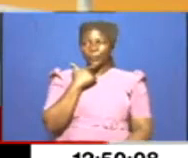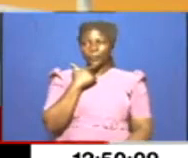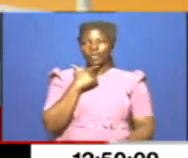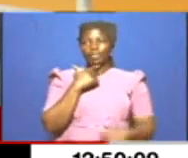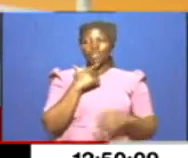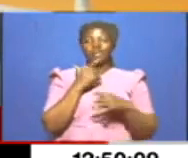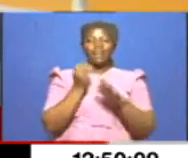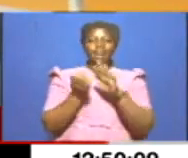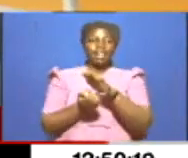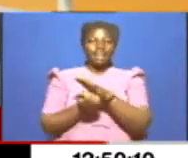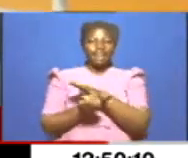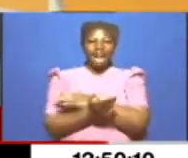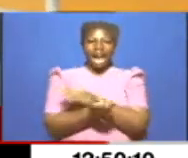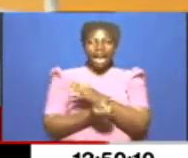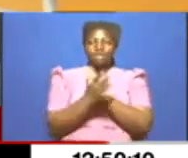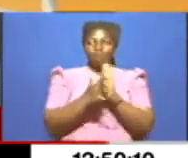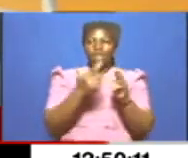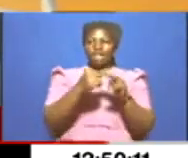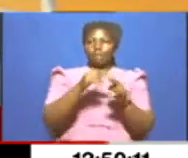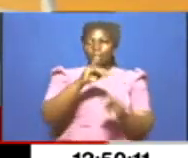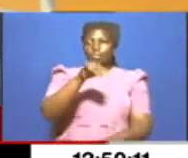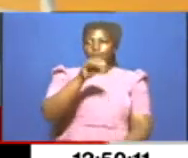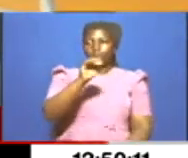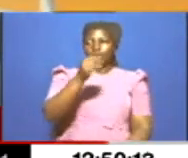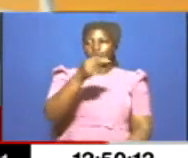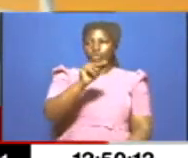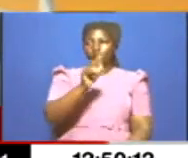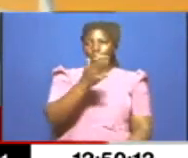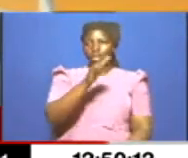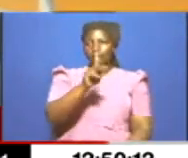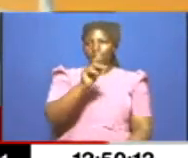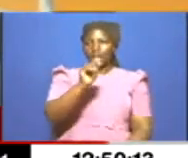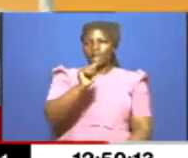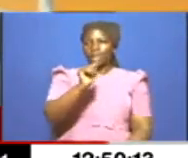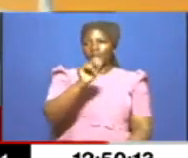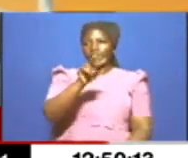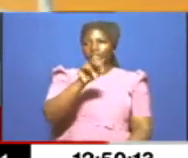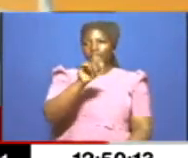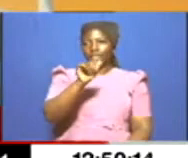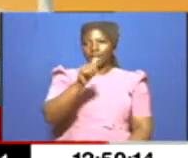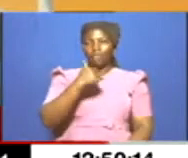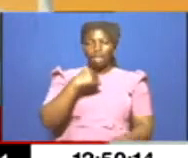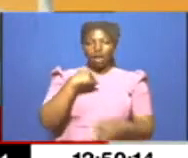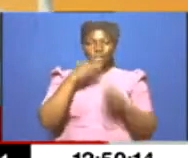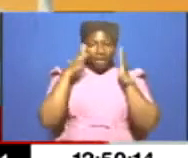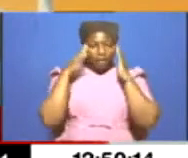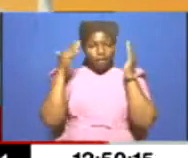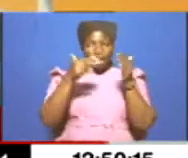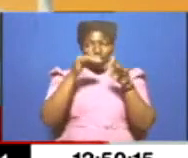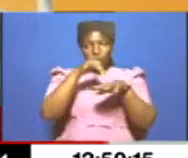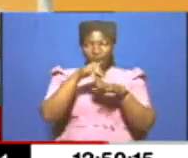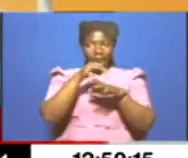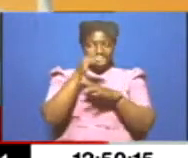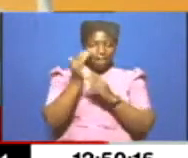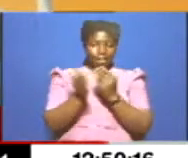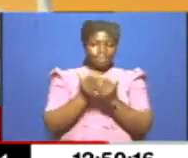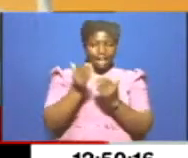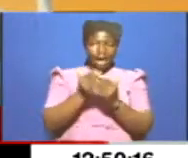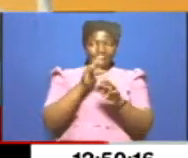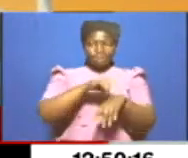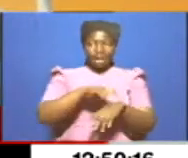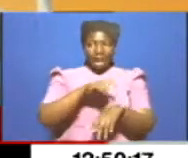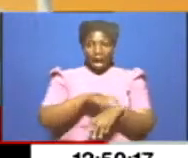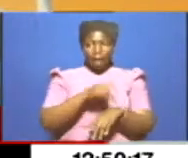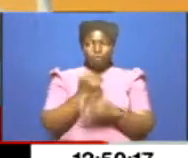mshauri ambaye anajulikana kama John Kavitha. Tumeangazia tu mengi kuhusiana na ulezi wakati huu ambapo watoto wanaelekea nyumbani kwa likizo ya